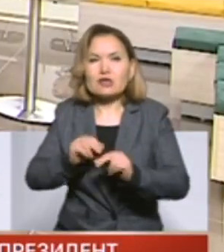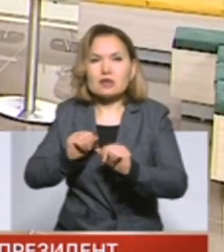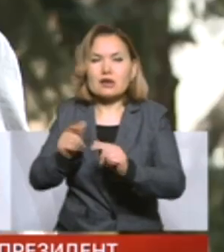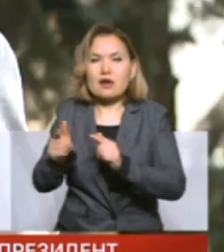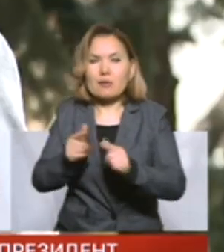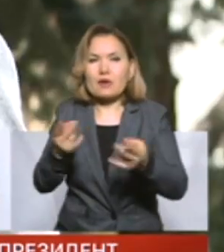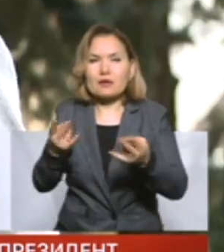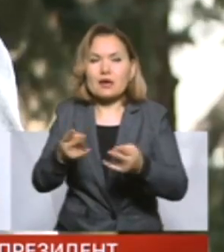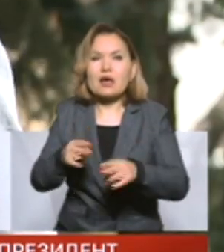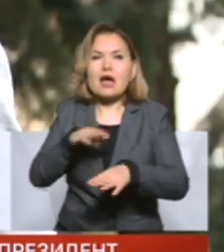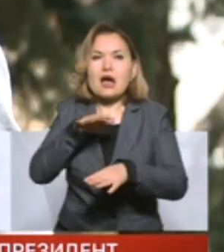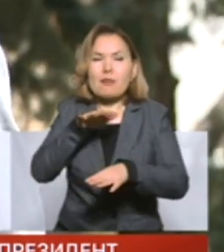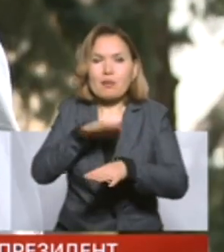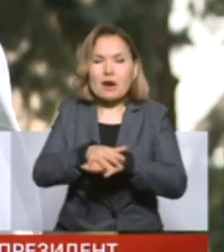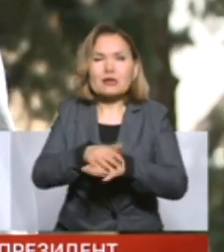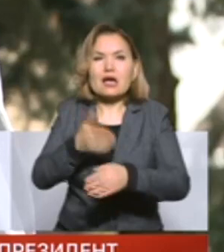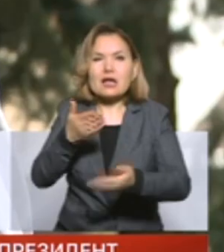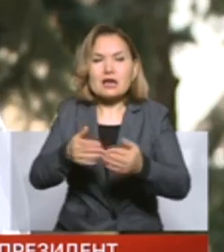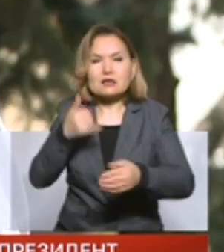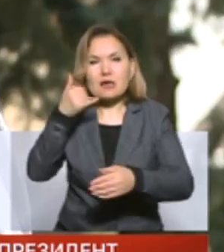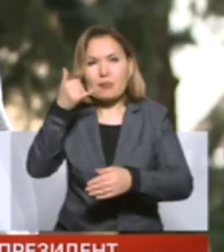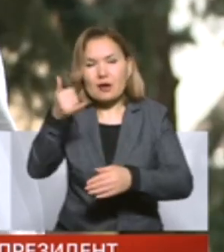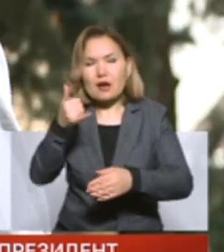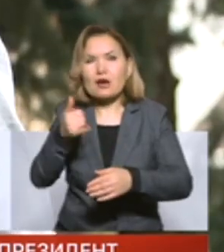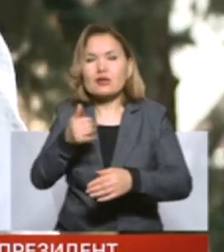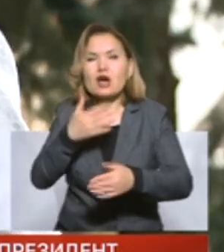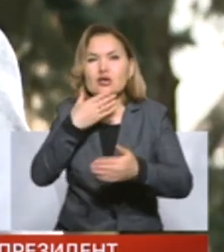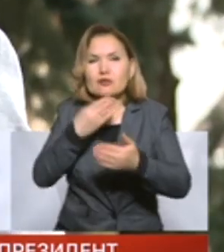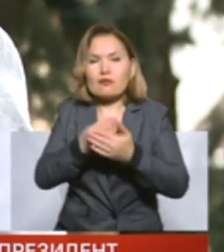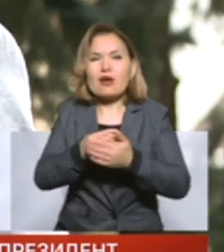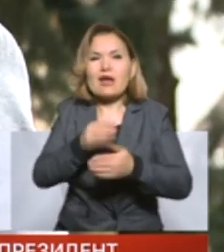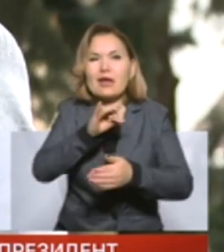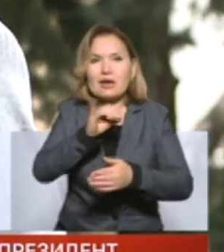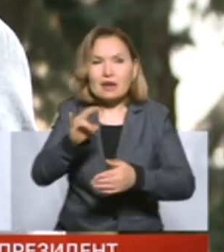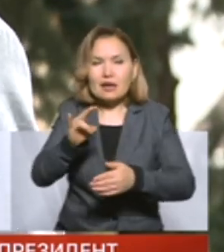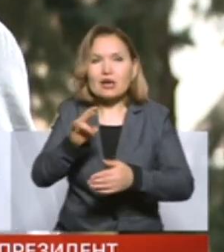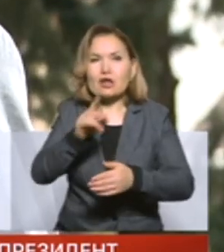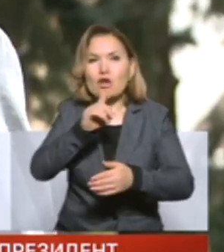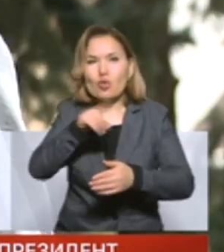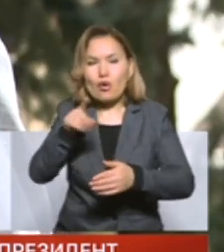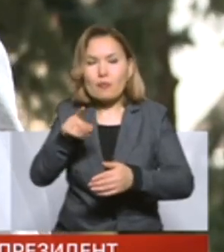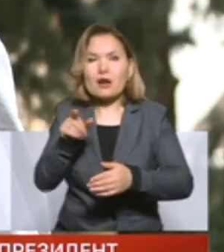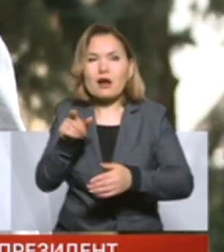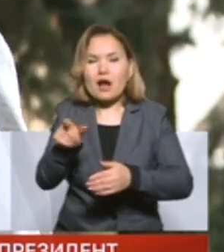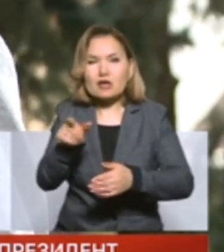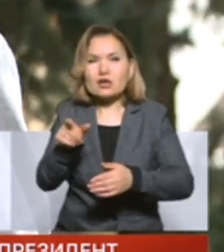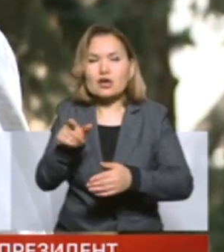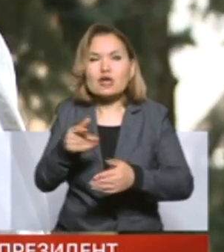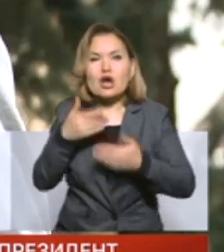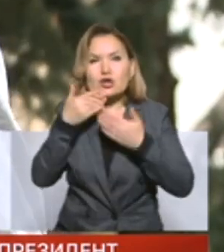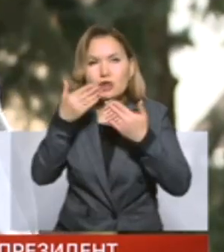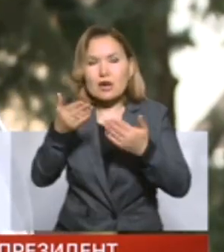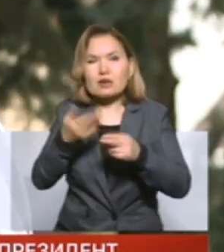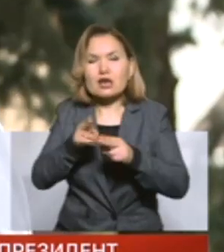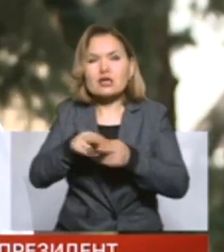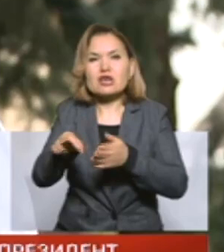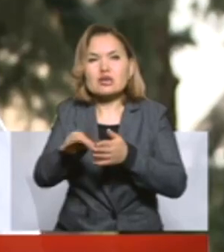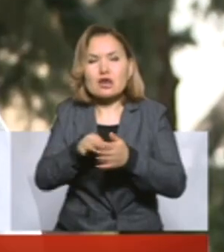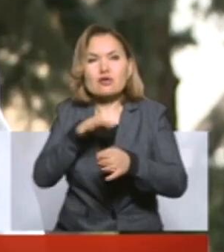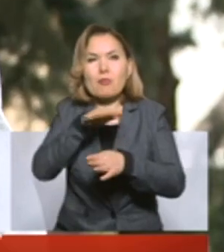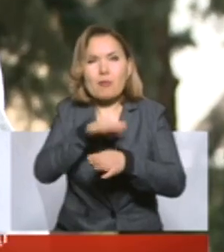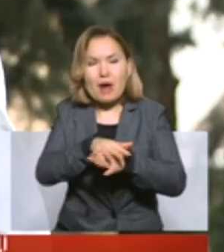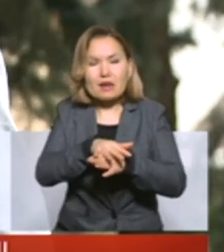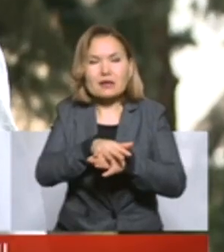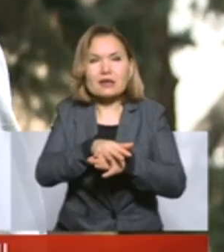Мысалы, сізге банктен хабарласып тұрып, жеке ақпаратыңызды сұрап жатса, онда сіз tutkanı koyup özünüz sol bankke